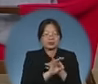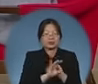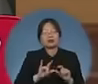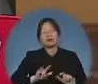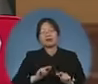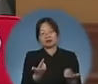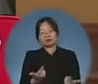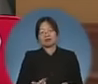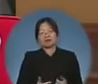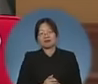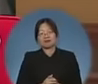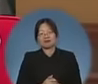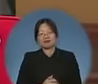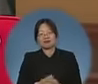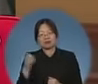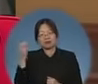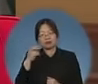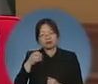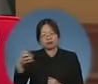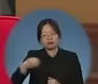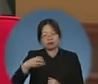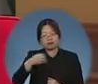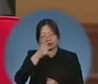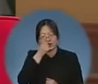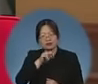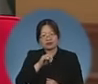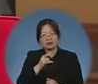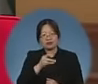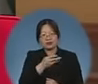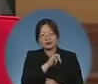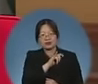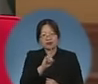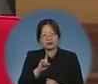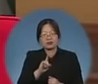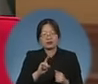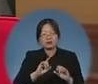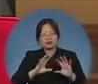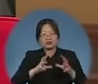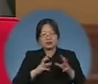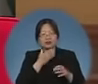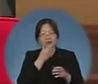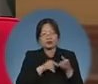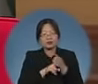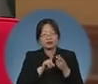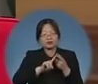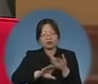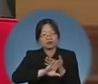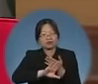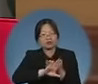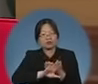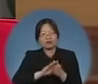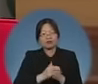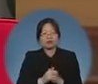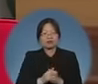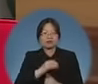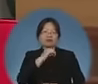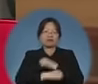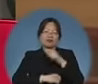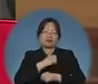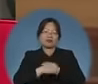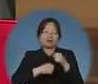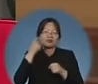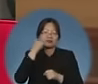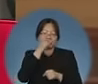아니라는 거죠. 너희들이 자꾸 그러는데 스칸디나비아 국가들이 해피한 거는 그런 것이 아니라 자유감이라는